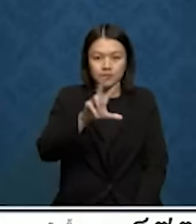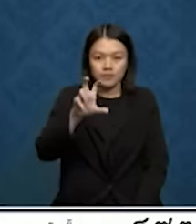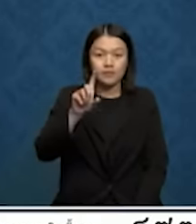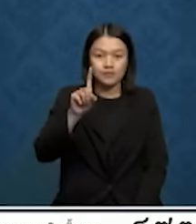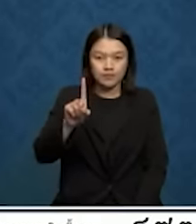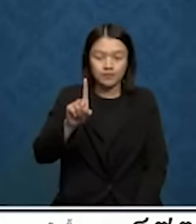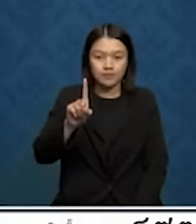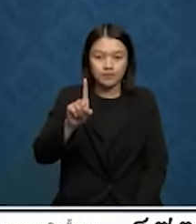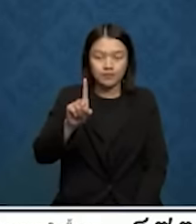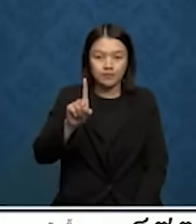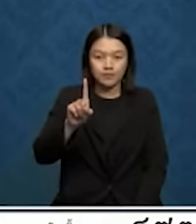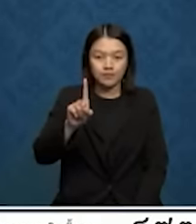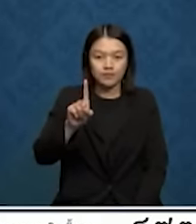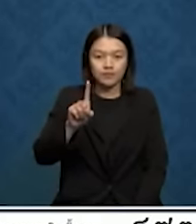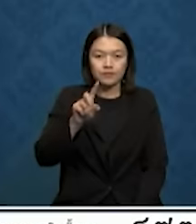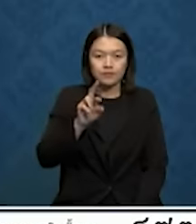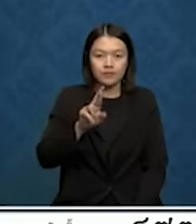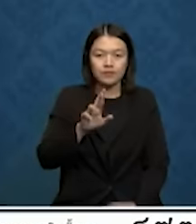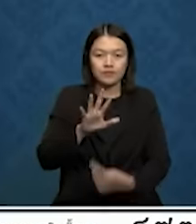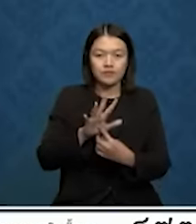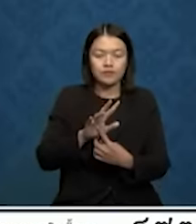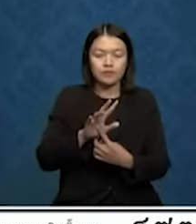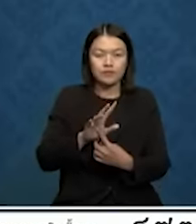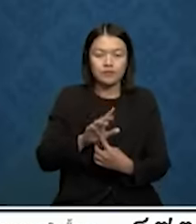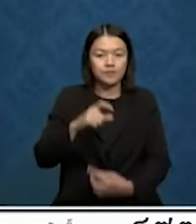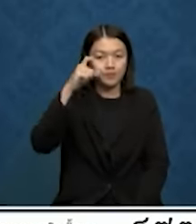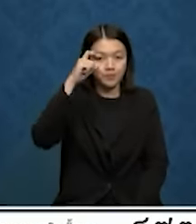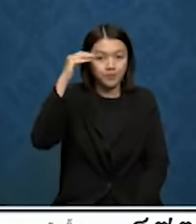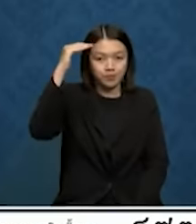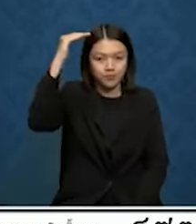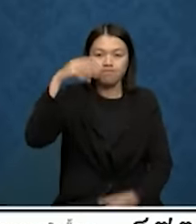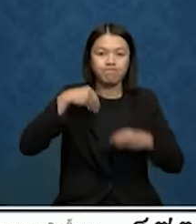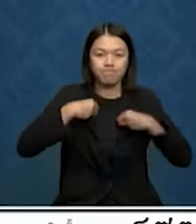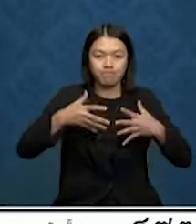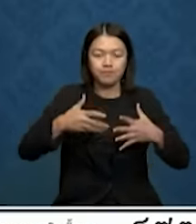301นายรังสิมันโรม ไม่เห็นชอบครับ